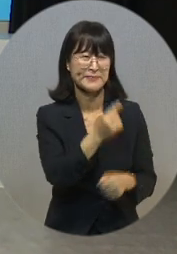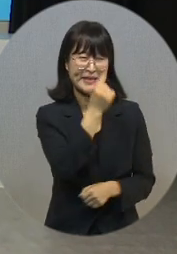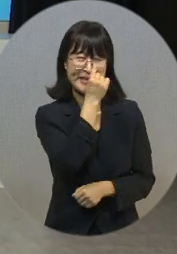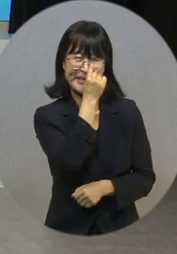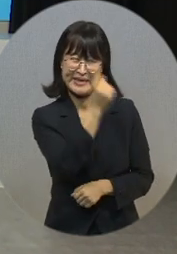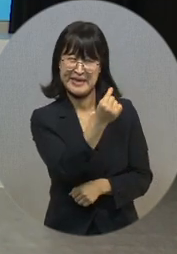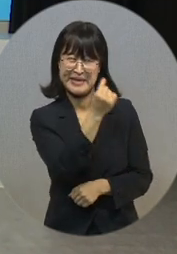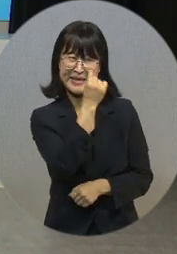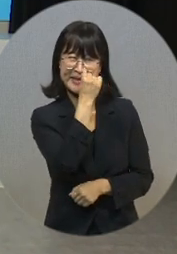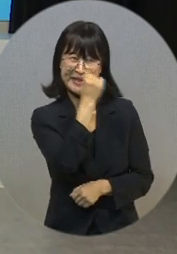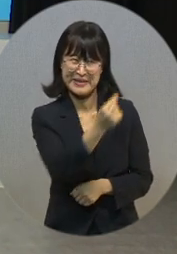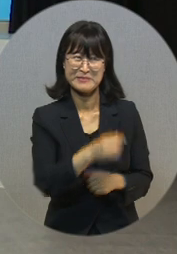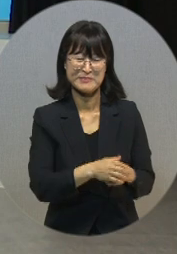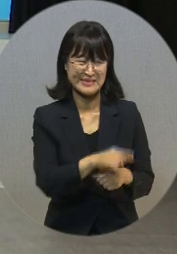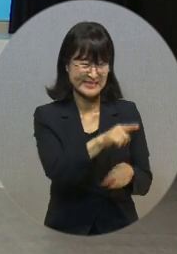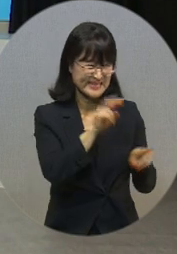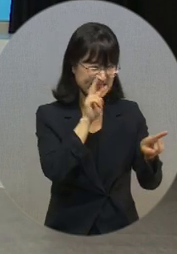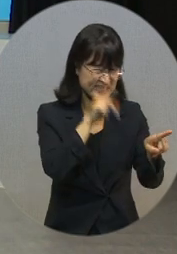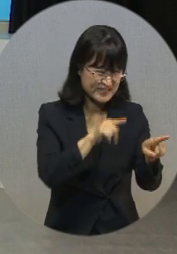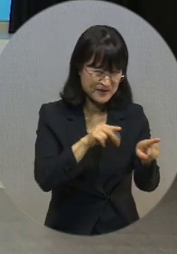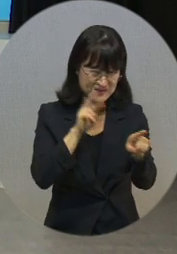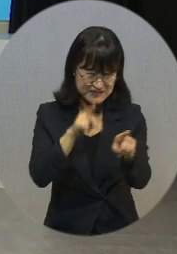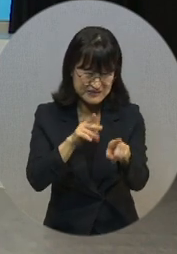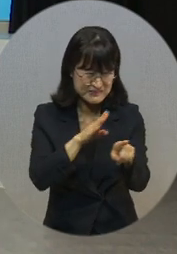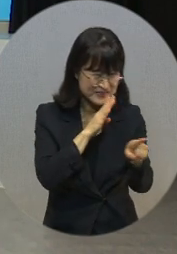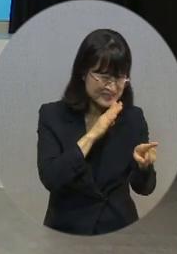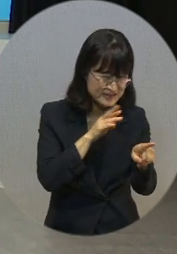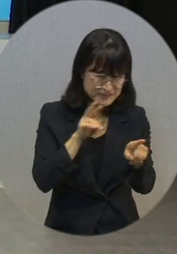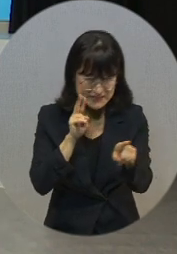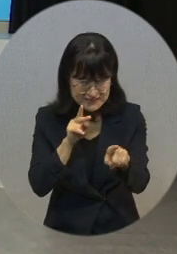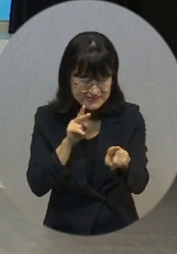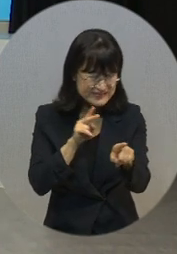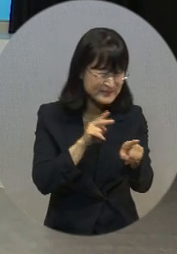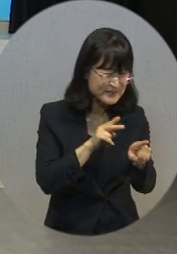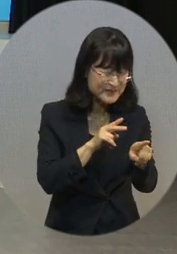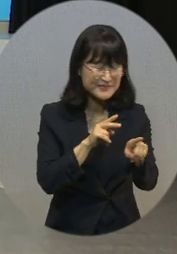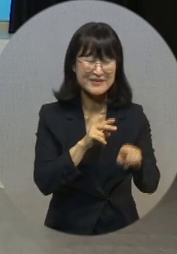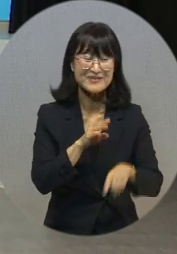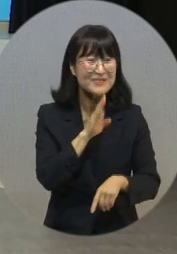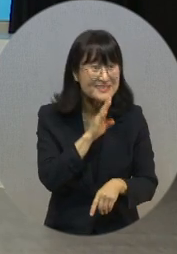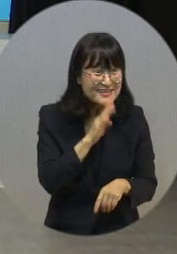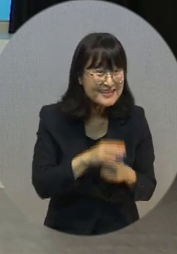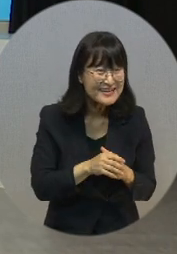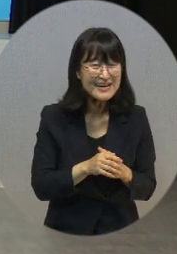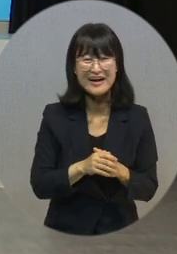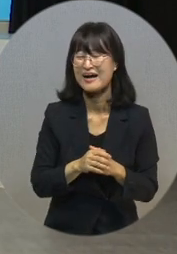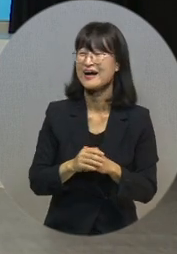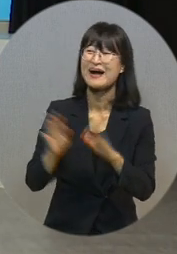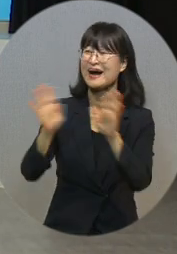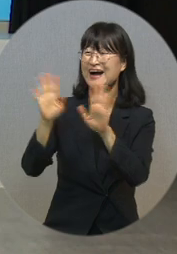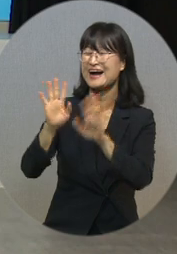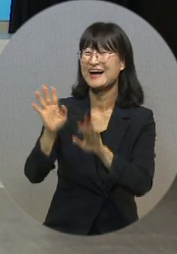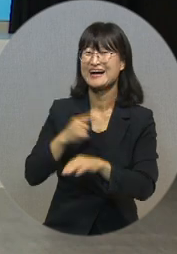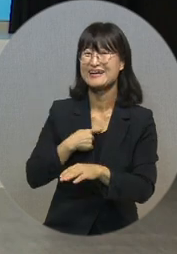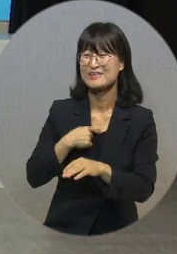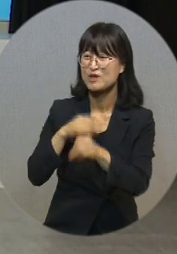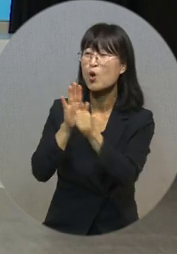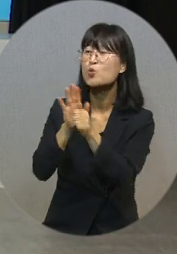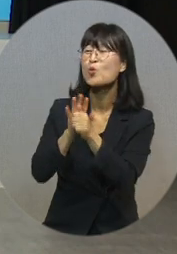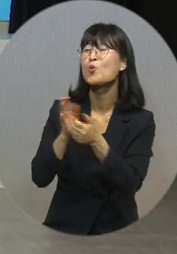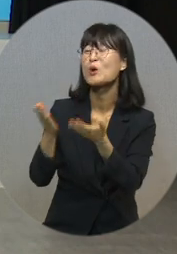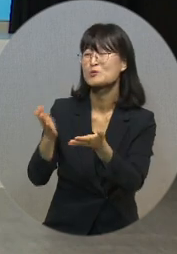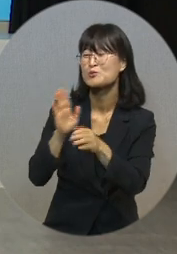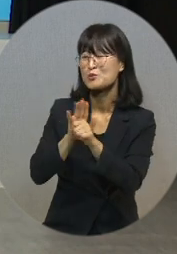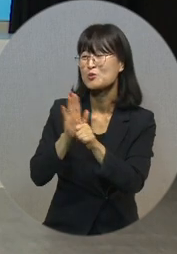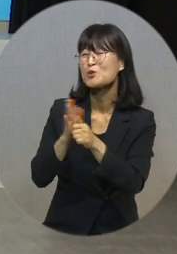같아. 이거 틀리고 이거 맞아 막 이렇게 그러지 않으시죠? 그러니까 오히려 저는 많이 도와드리려고 하는 분이 많아요, 실은.